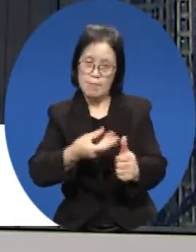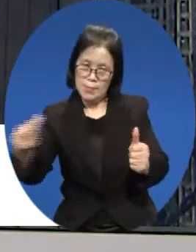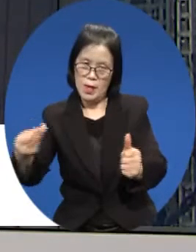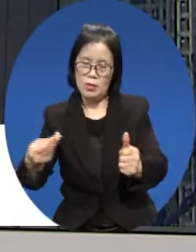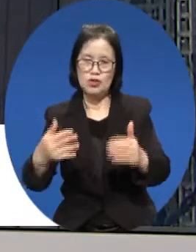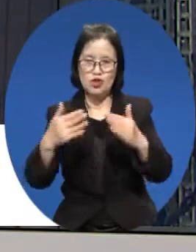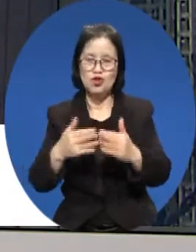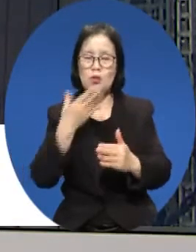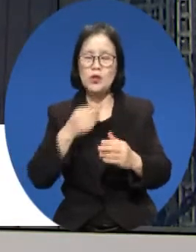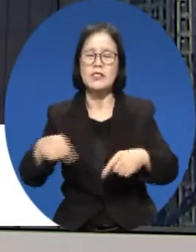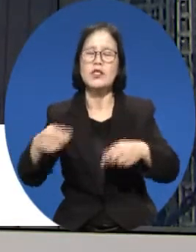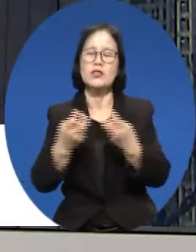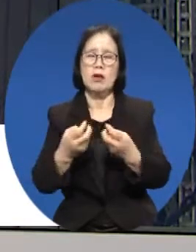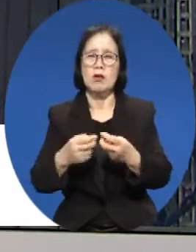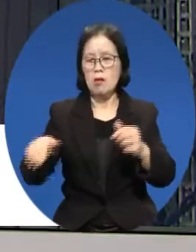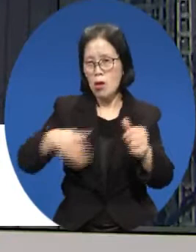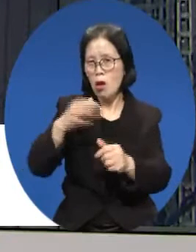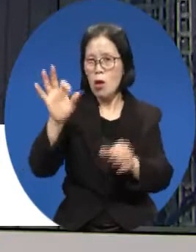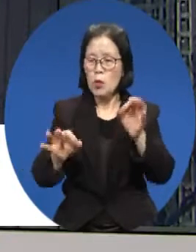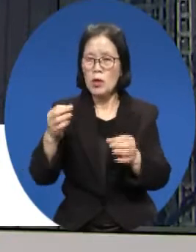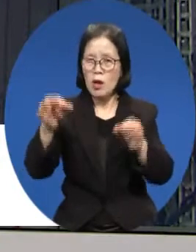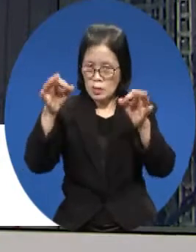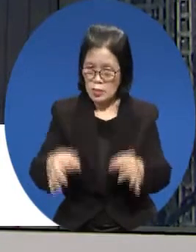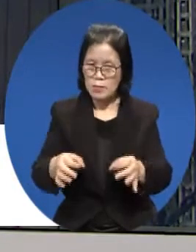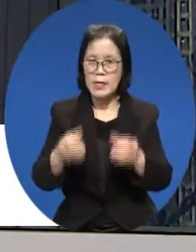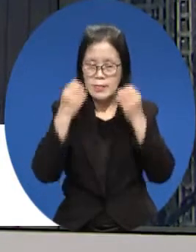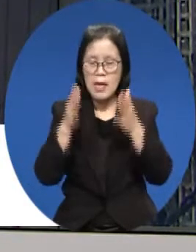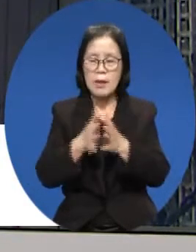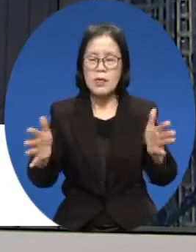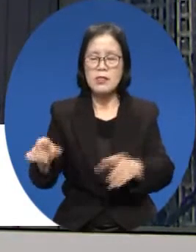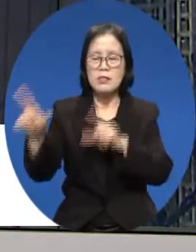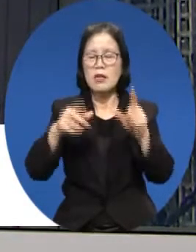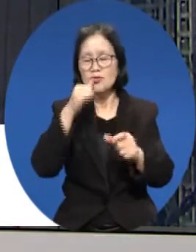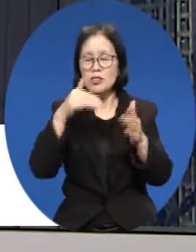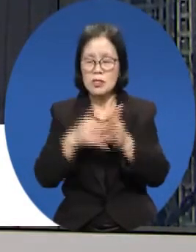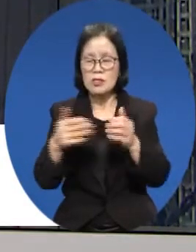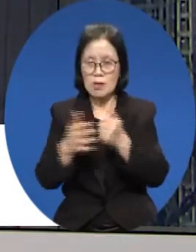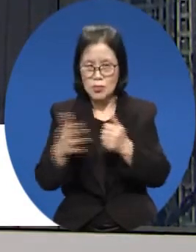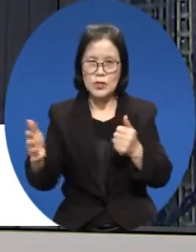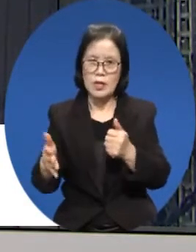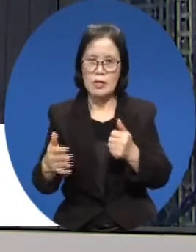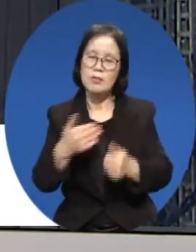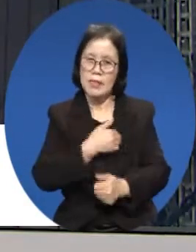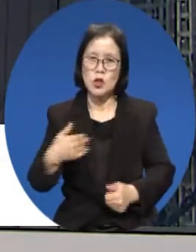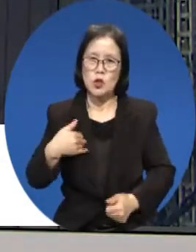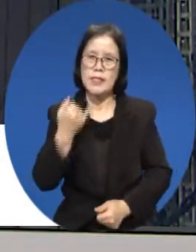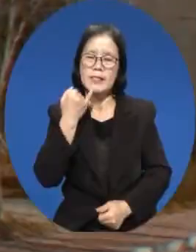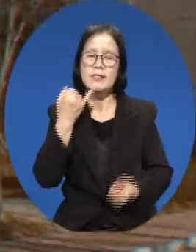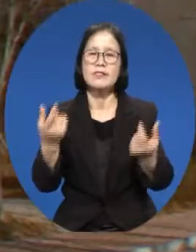시세보다 저렴하게 새 아파트에서 살 수 있어 만족도가 높을 것으로 전망됩니다 이 정연 기자입니다